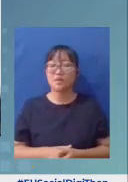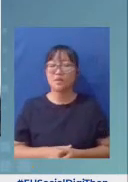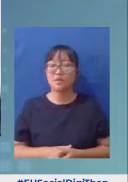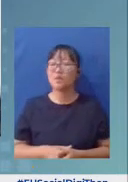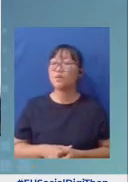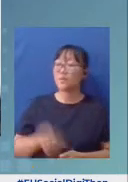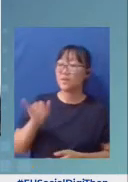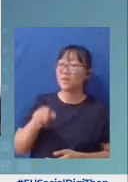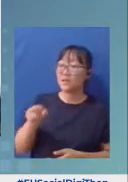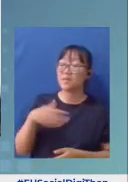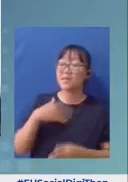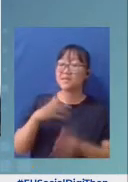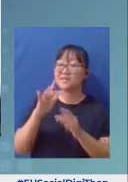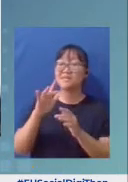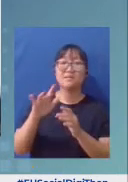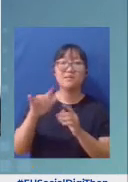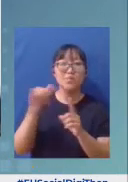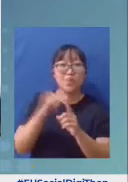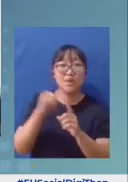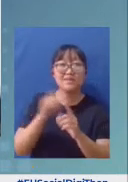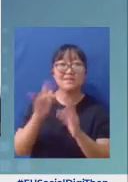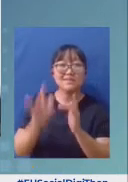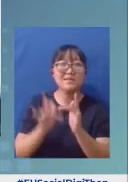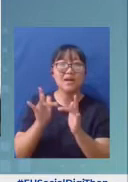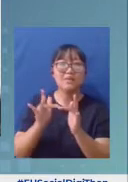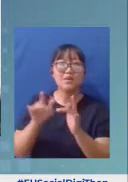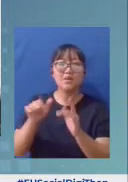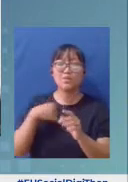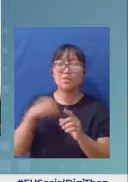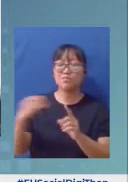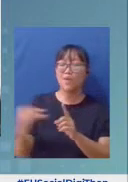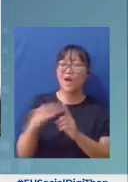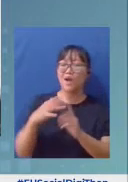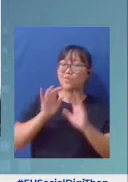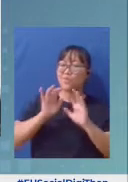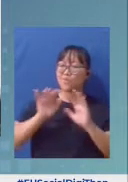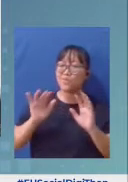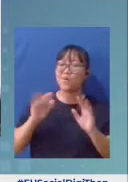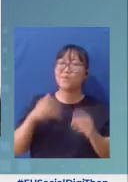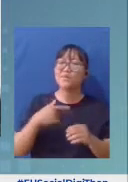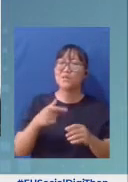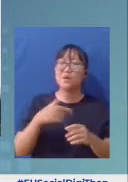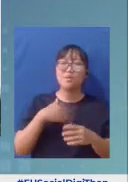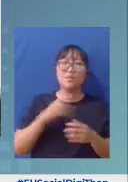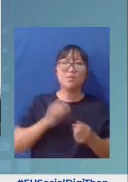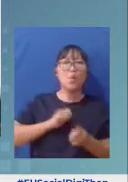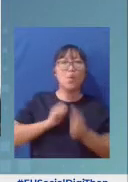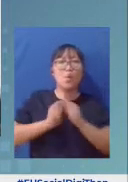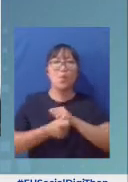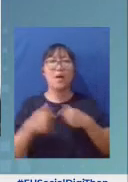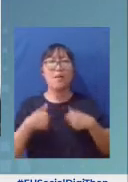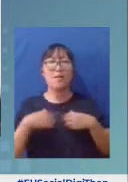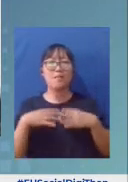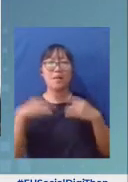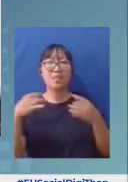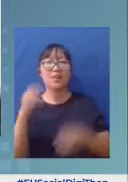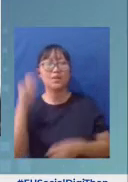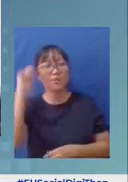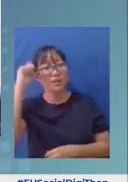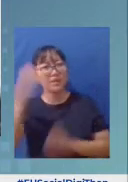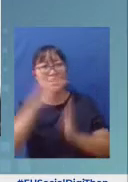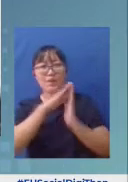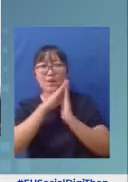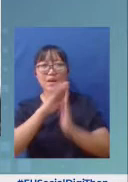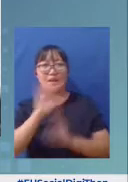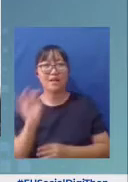ya Bu ya, salah satunya bisa juga sulit tidur, bahkan mungkin menarik diri dari lingkungan dan lain sebagainya. Ini ada satu pertanyaan terakhir untuk Ibu